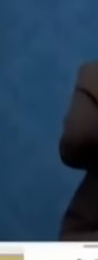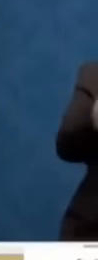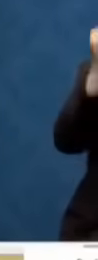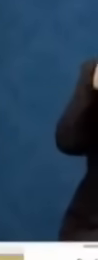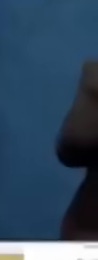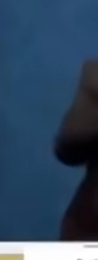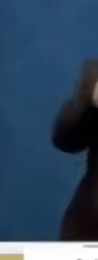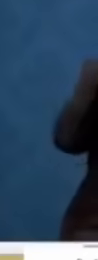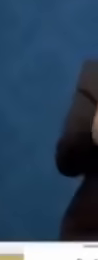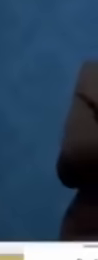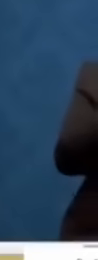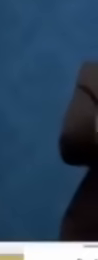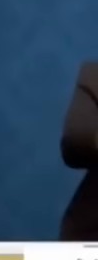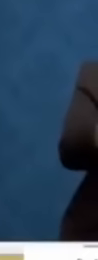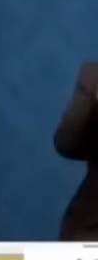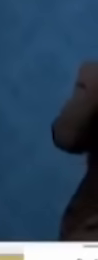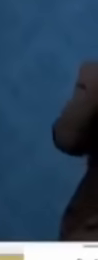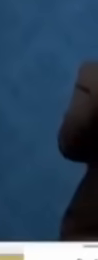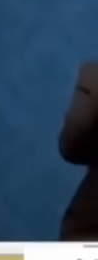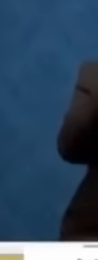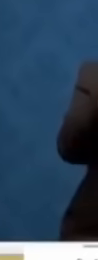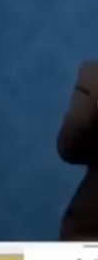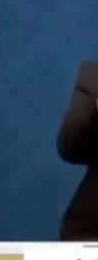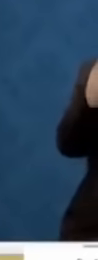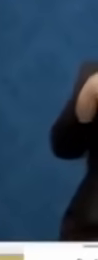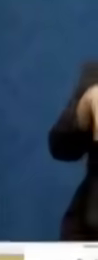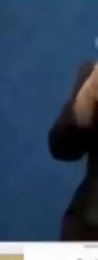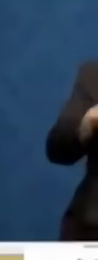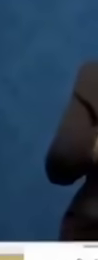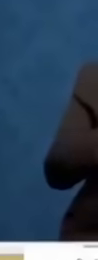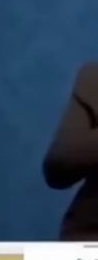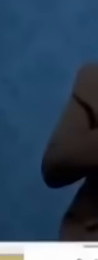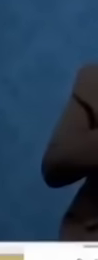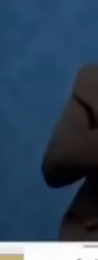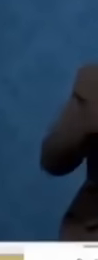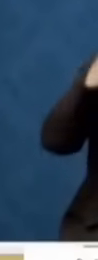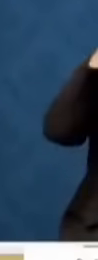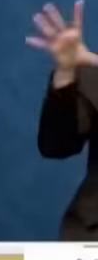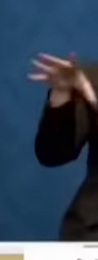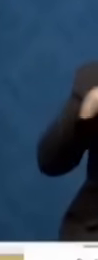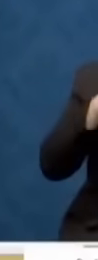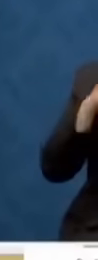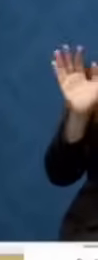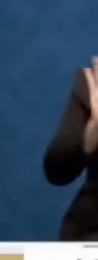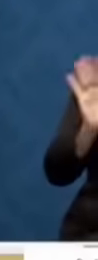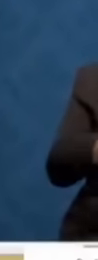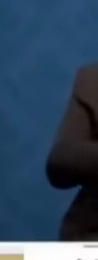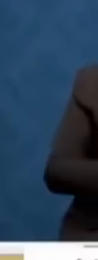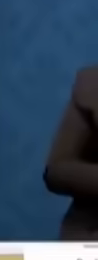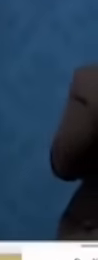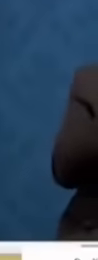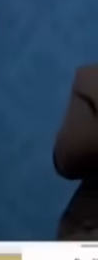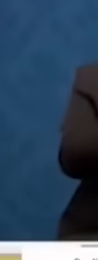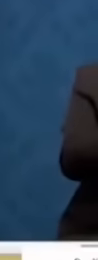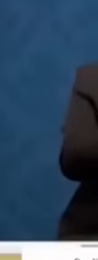มาเสนออีกในสมัยประชุมนี้ผมไม่เห็นด้วยอย่างเด็ดขาดกับข้อ